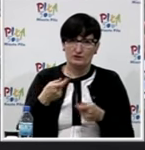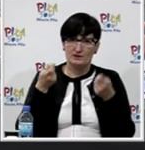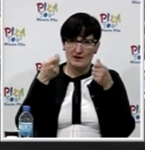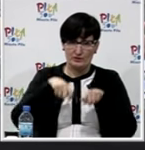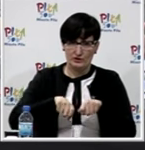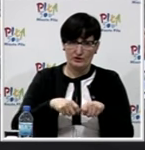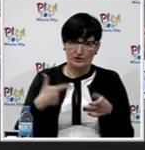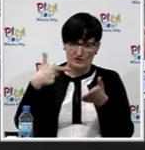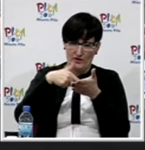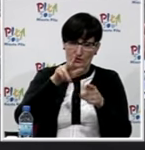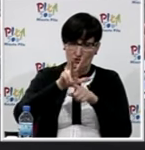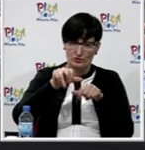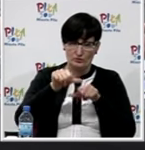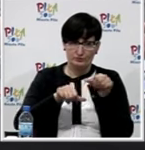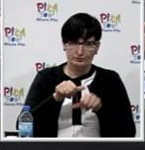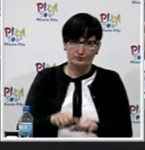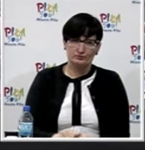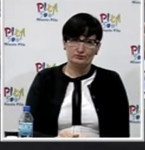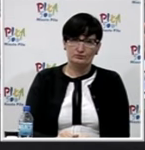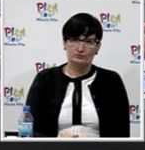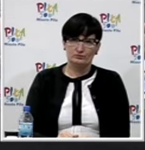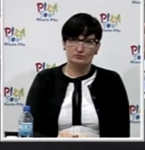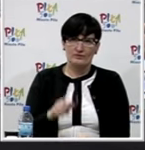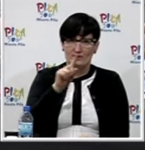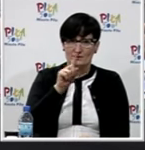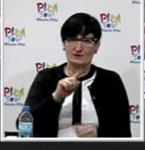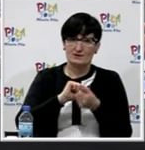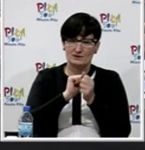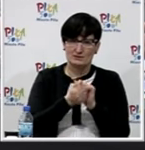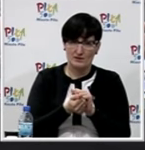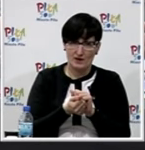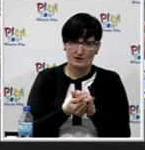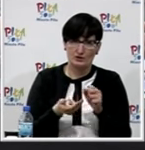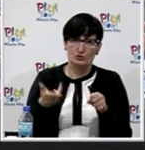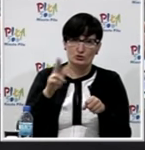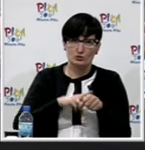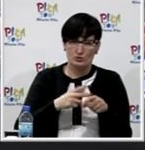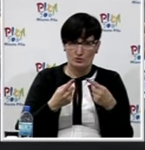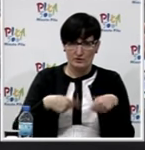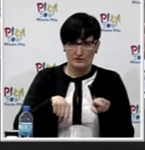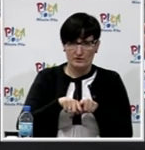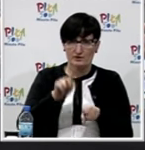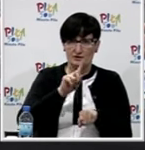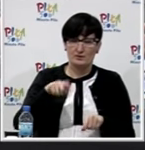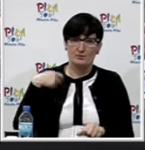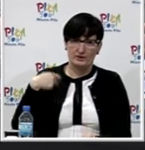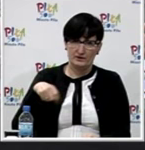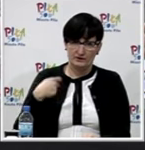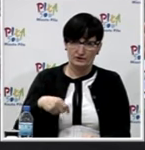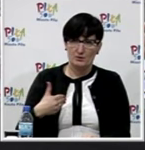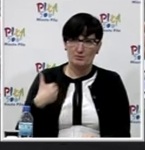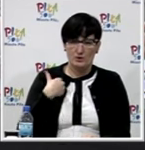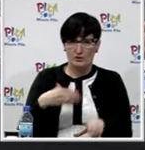roku 2013, z zmian, które wynikały z zarządzeń prezydenta, które zostały podjęte